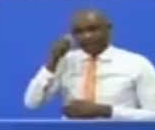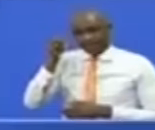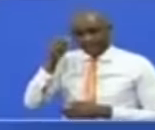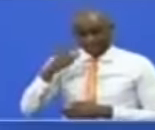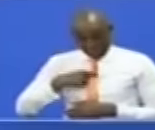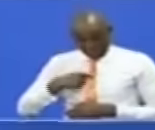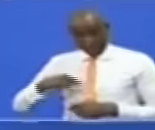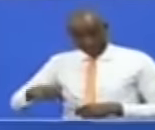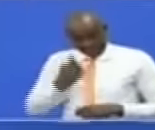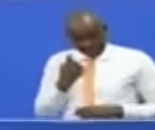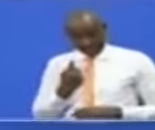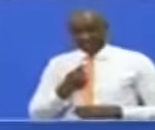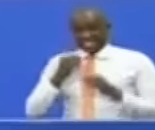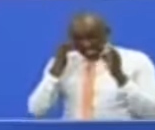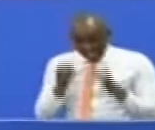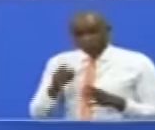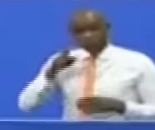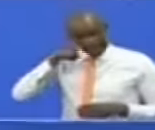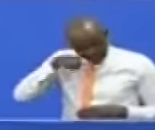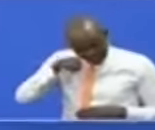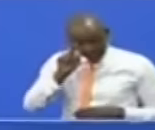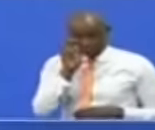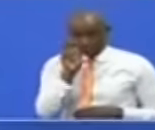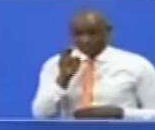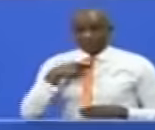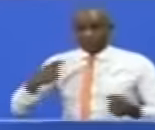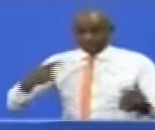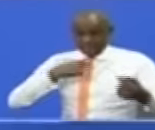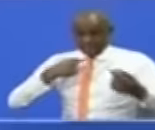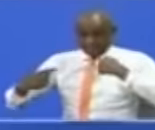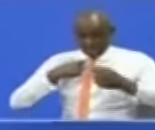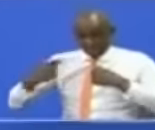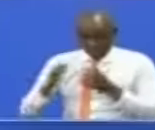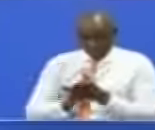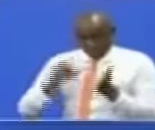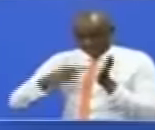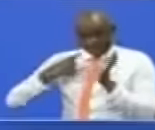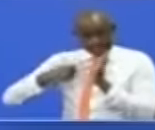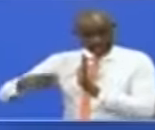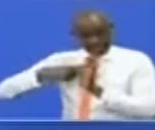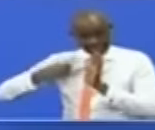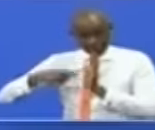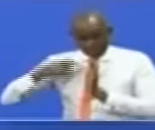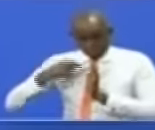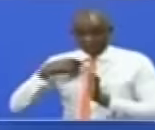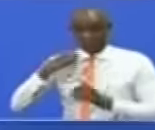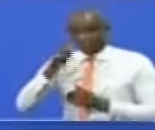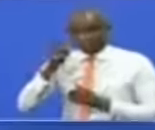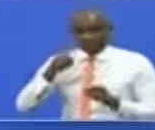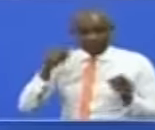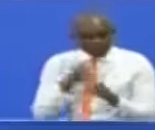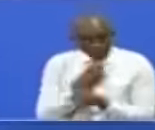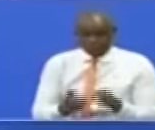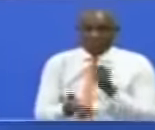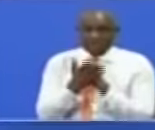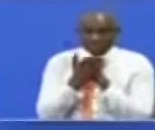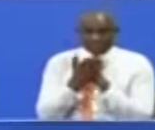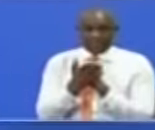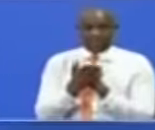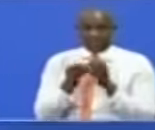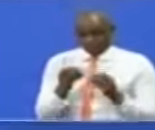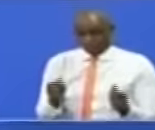kibinafsi, ukiona kwamba unalaumiwa, watu wanakulaumu kwamba umeshindwa kuzingatia ama kusaidia katika